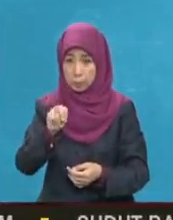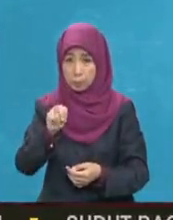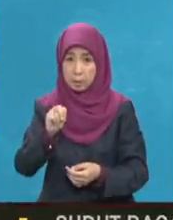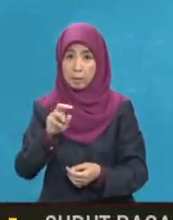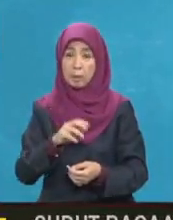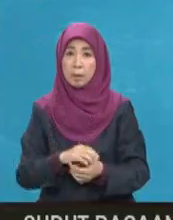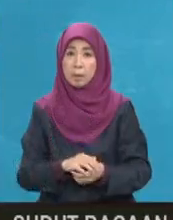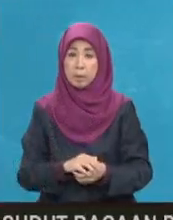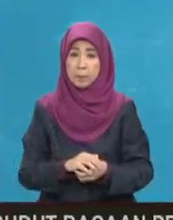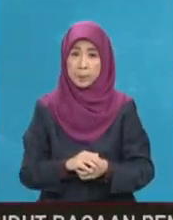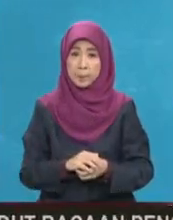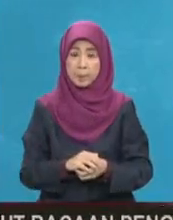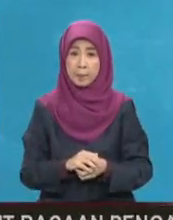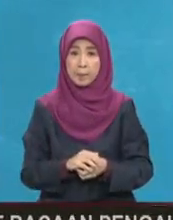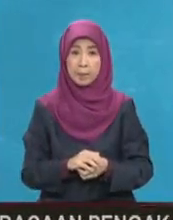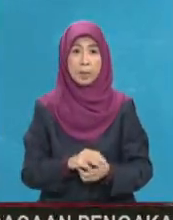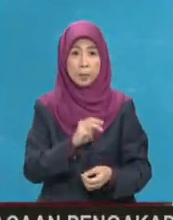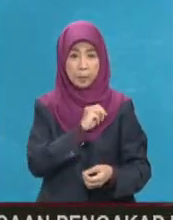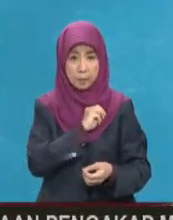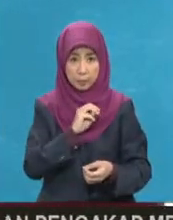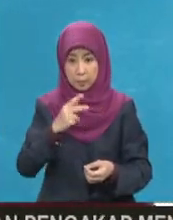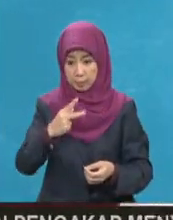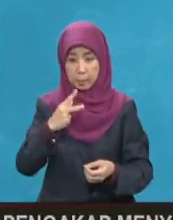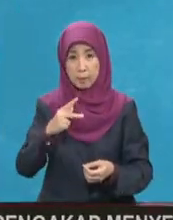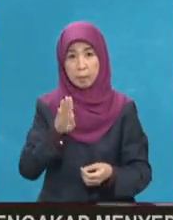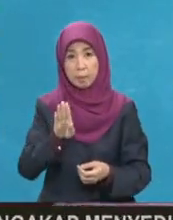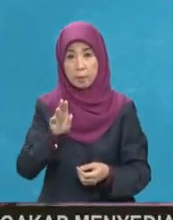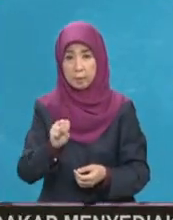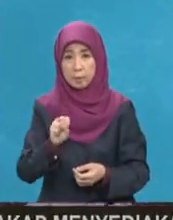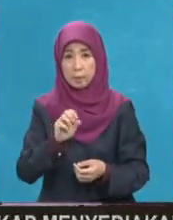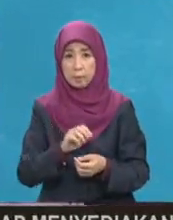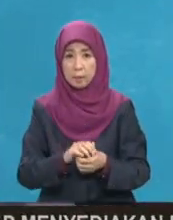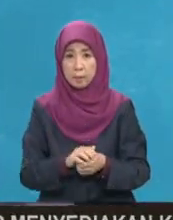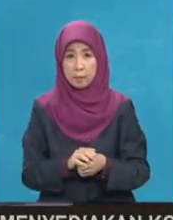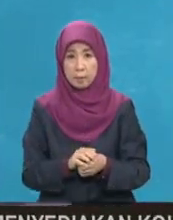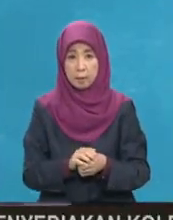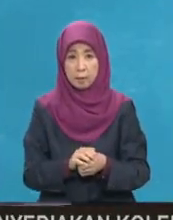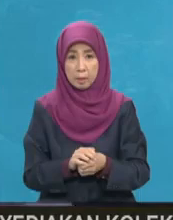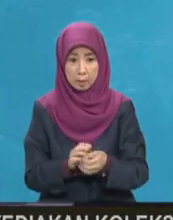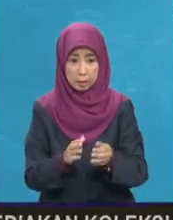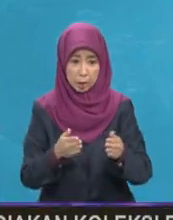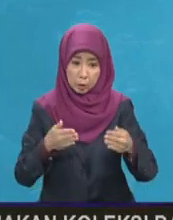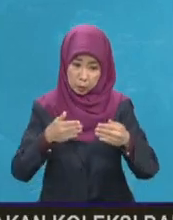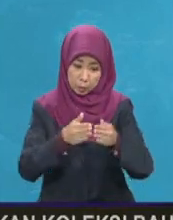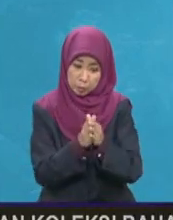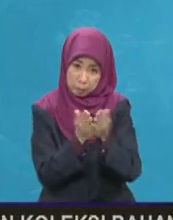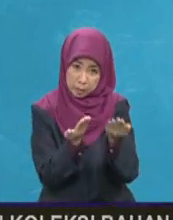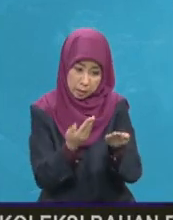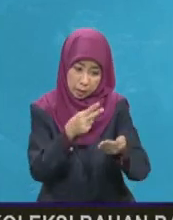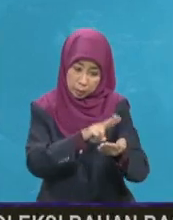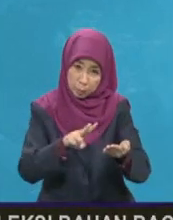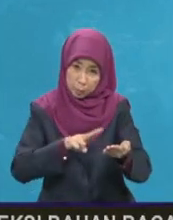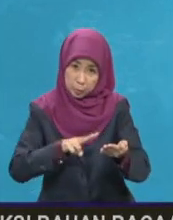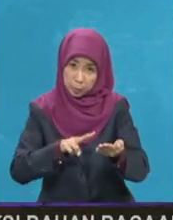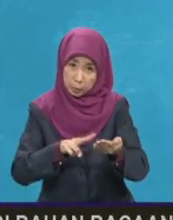orang kaya Sevel mulok Datuk Sri Baduga Haji Abidin menteri kebudayaan belia dan sukan sudut bacaan merupakan salah satu